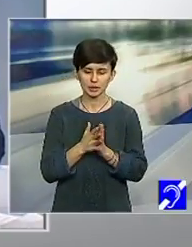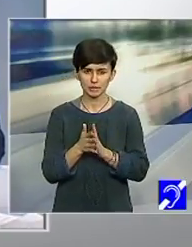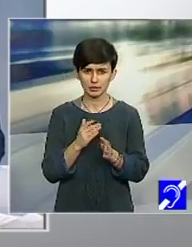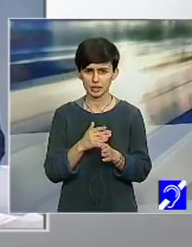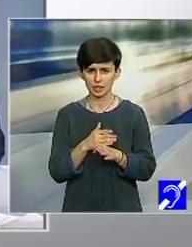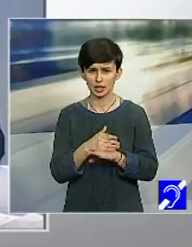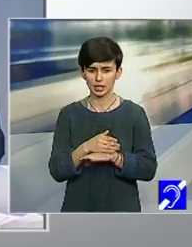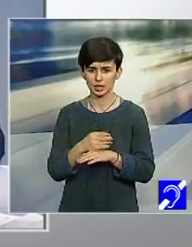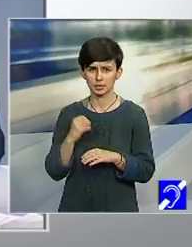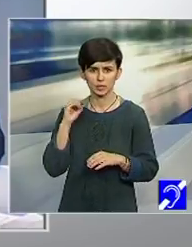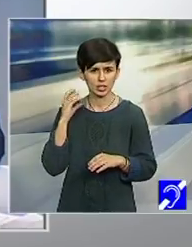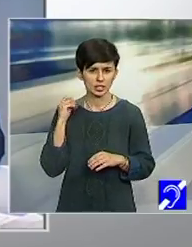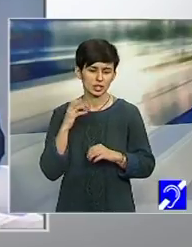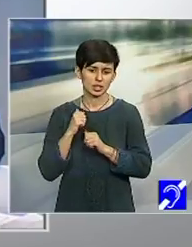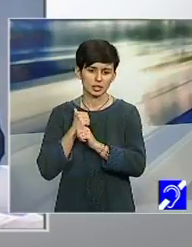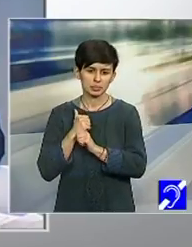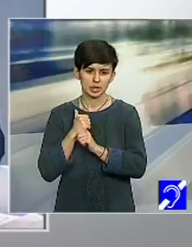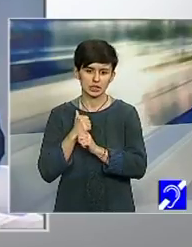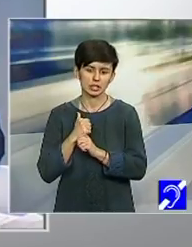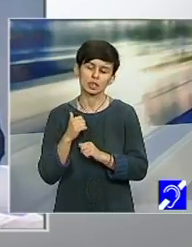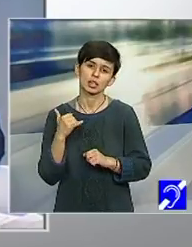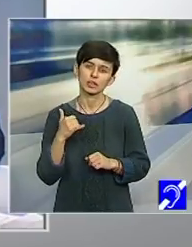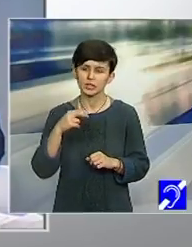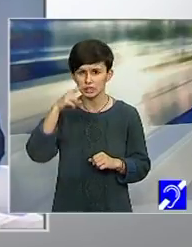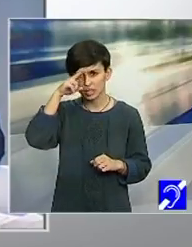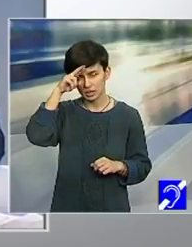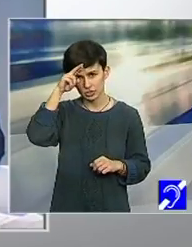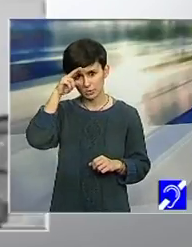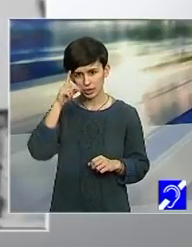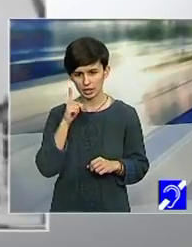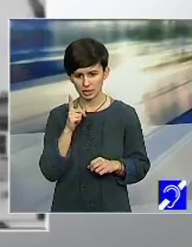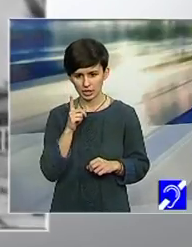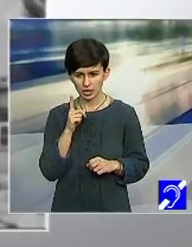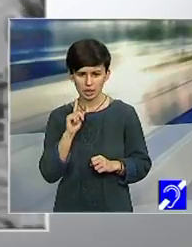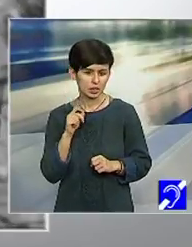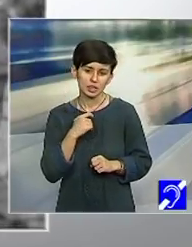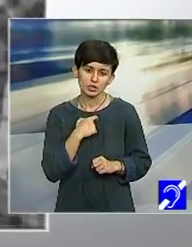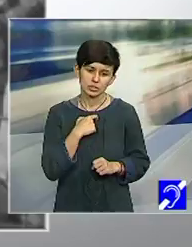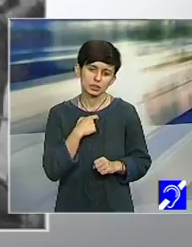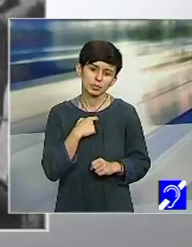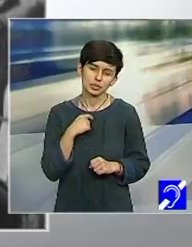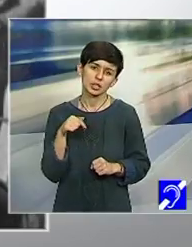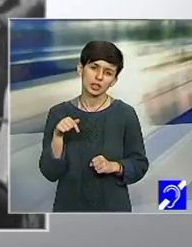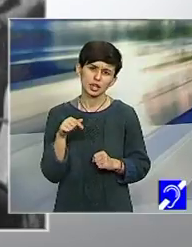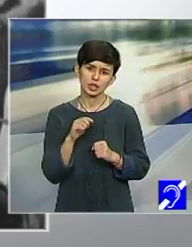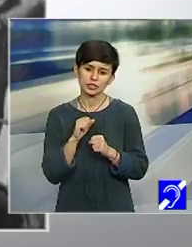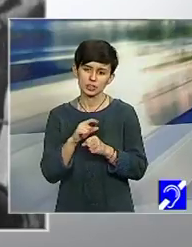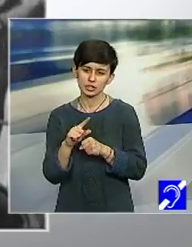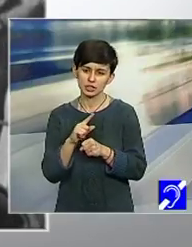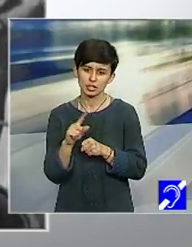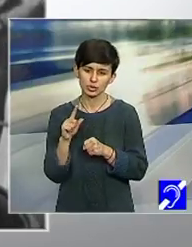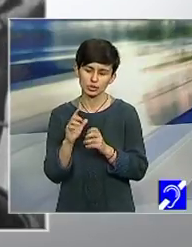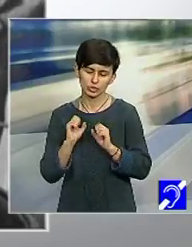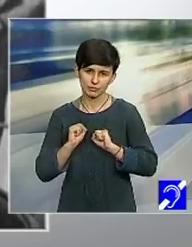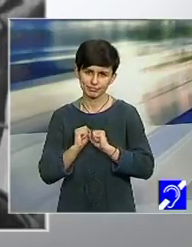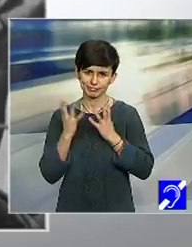politice militare de exterminare a venit din partea Germaniei naziste, dar nu se putea ca acest fenomen care